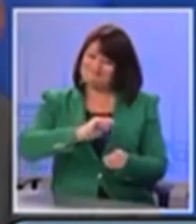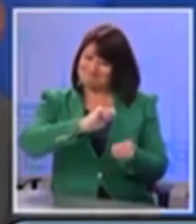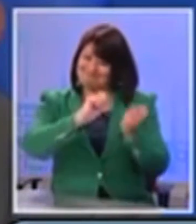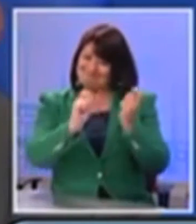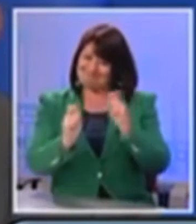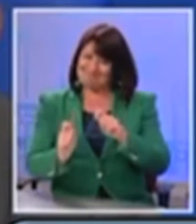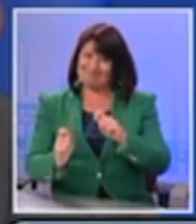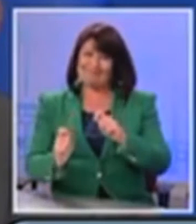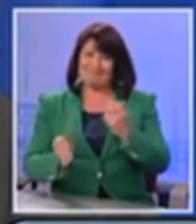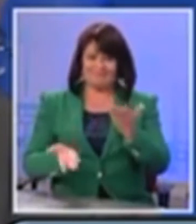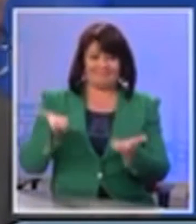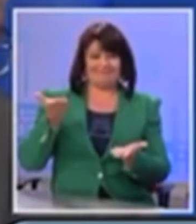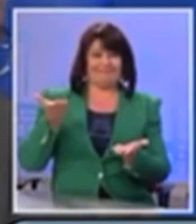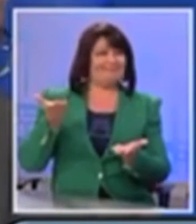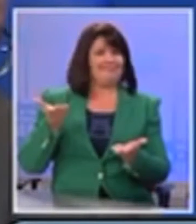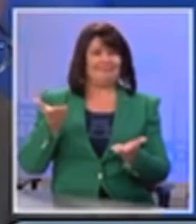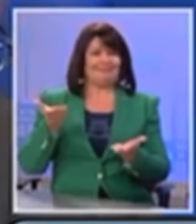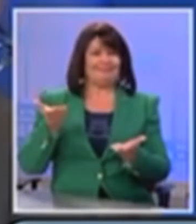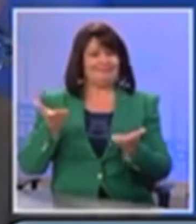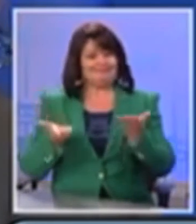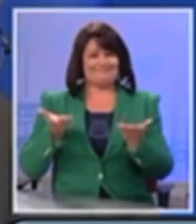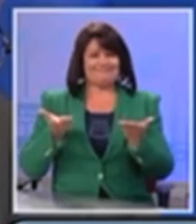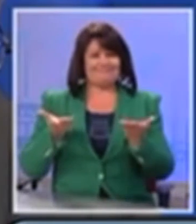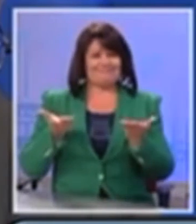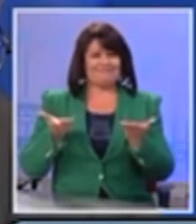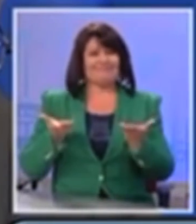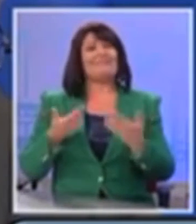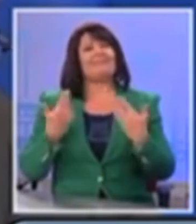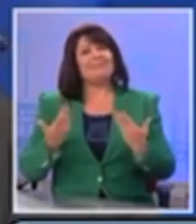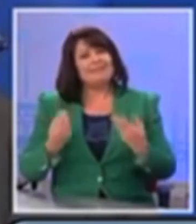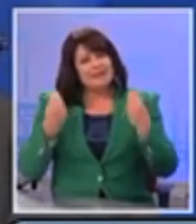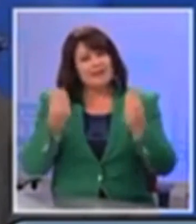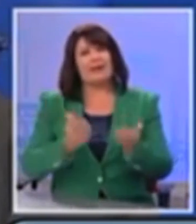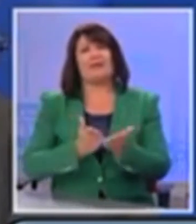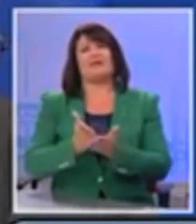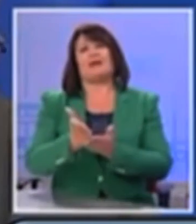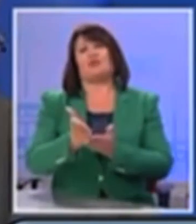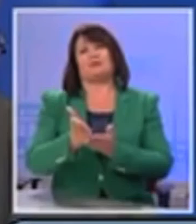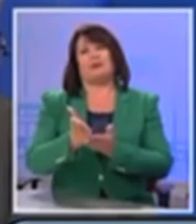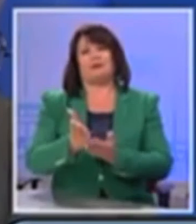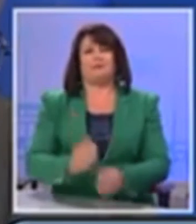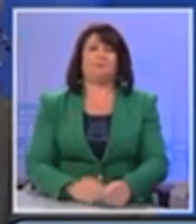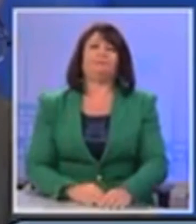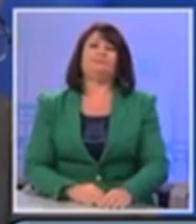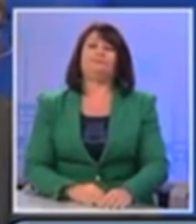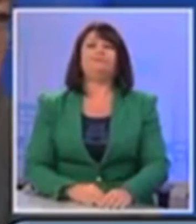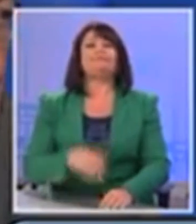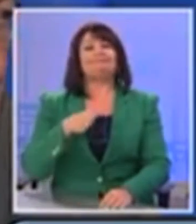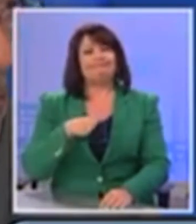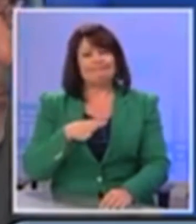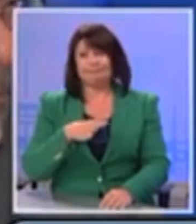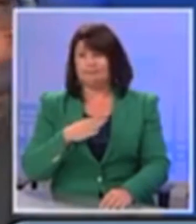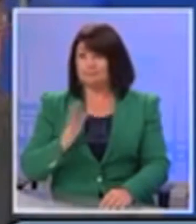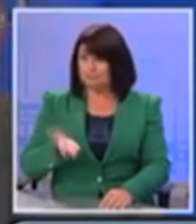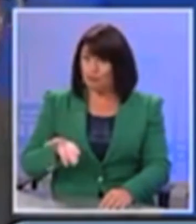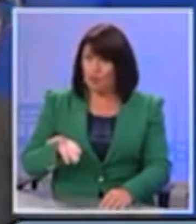que justice soit rendue. Et donc je passe maintenant, si je peux tout de suite